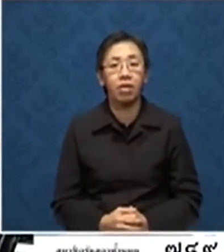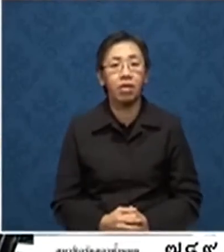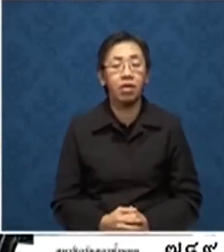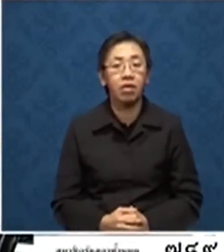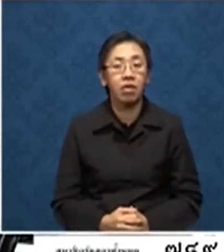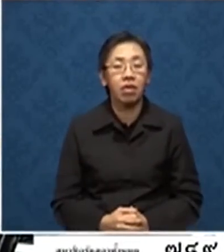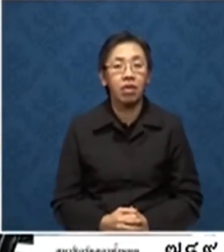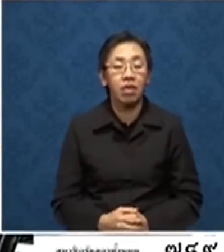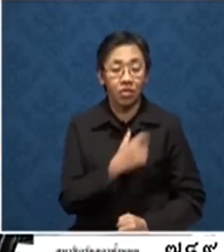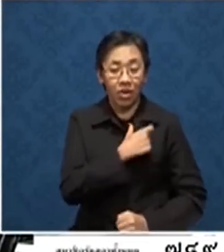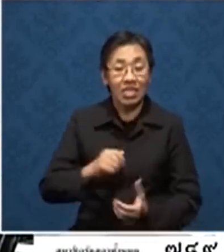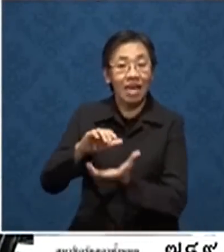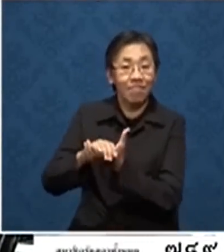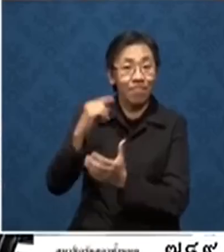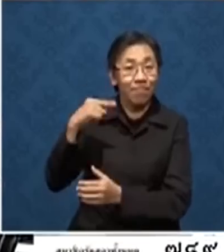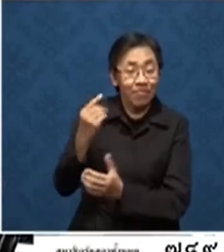พระราชินี